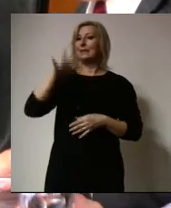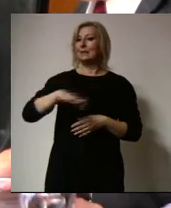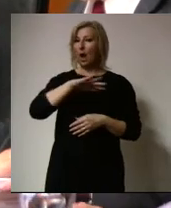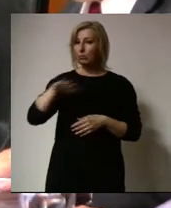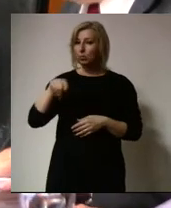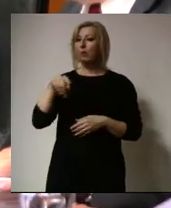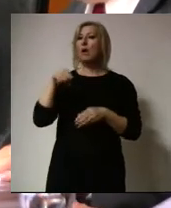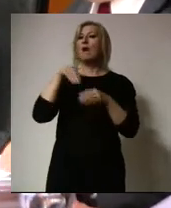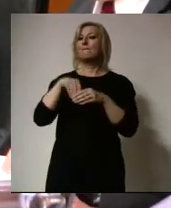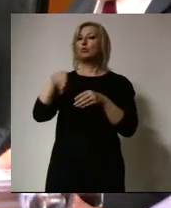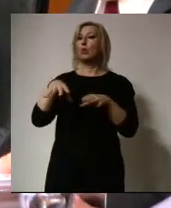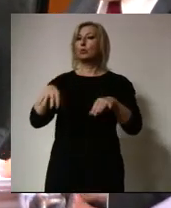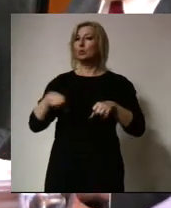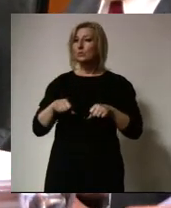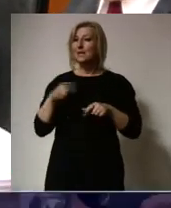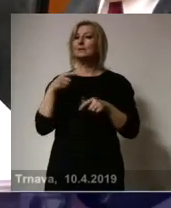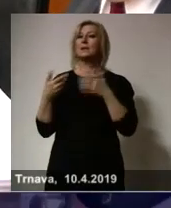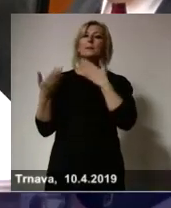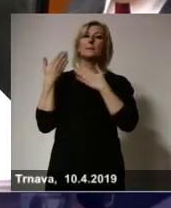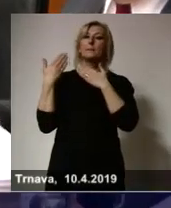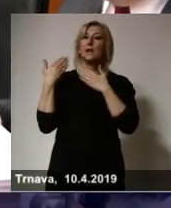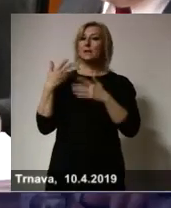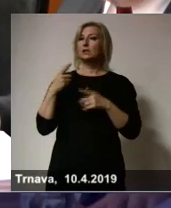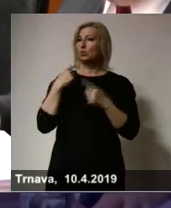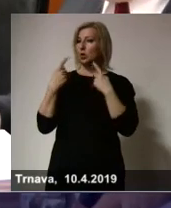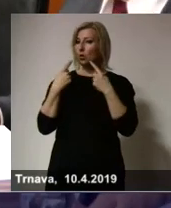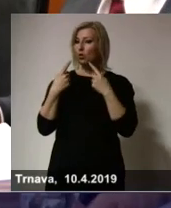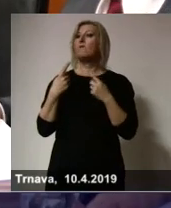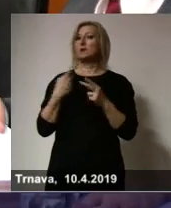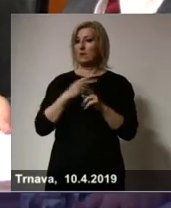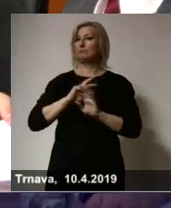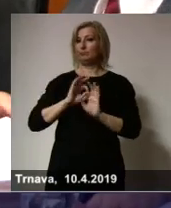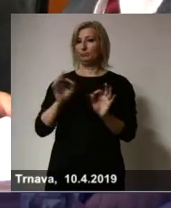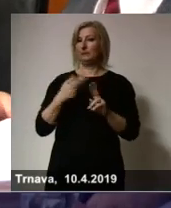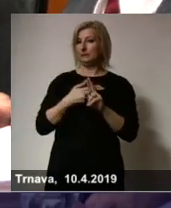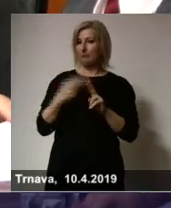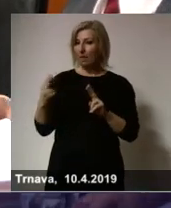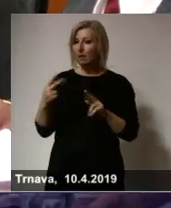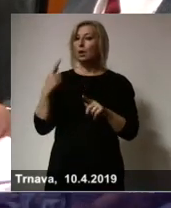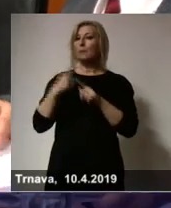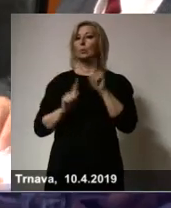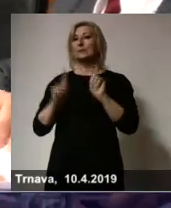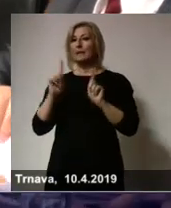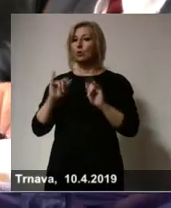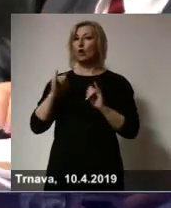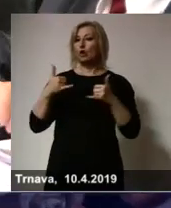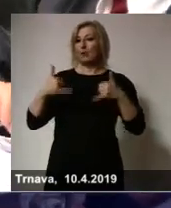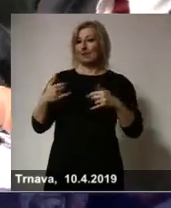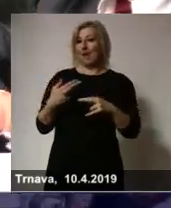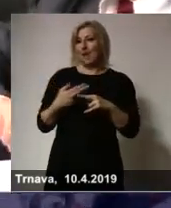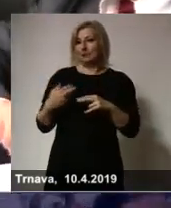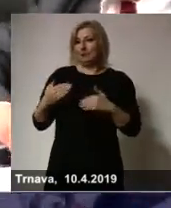vyplývajúci z predchádzajúcich rokovaní zastupiteľstva boli splnené alebo sa priebežne plnia. Pod bodom číslo 1